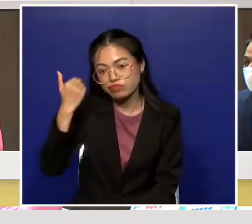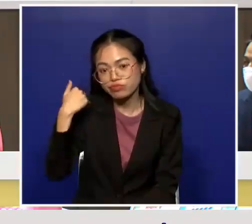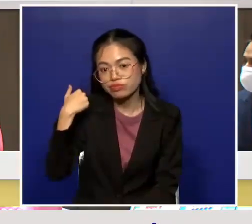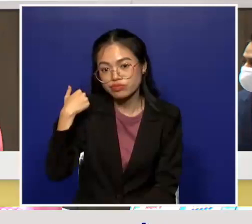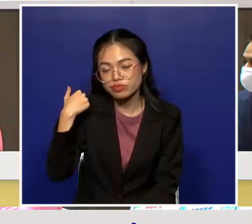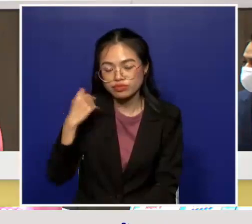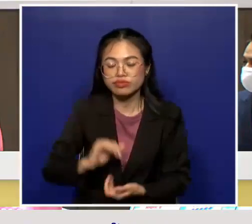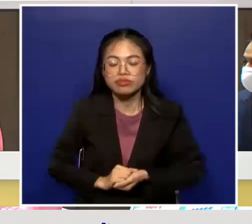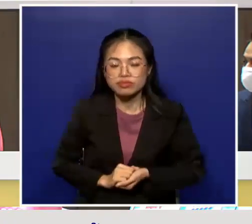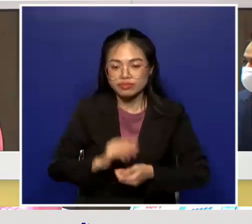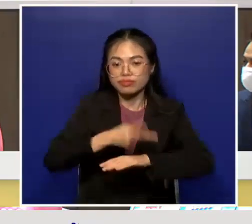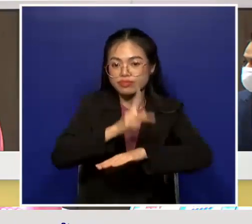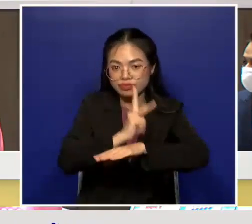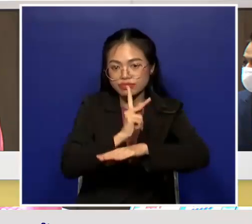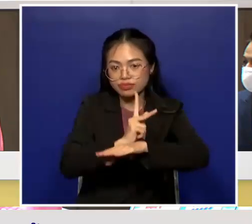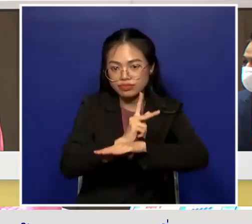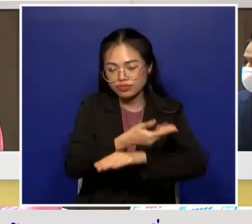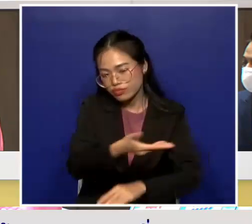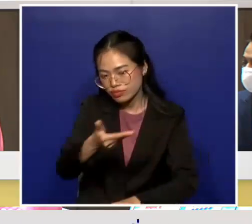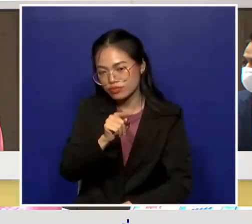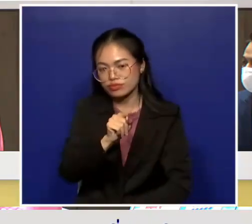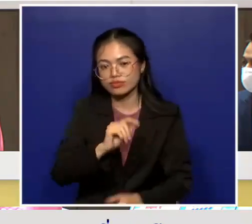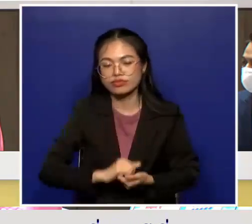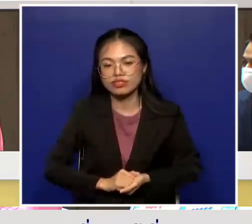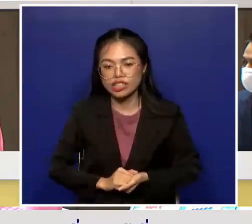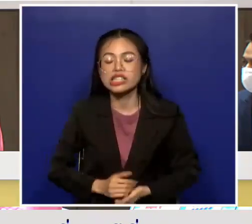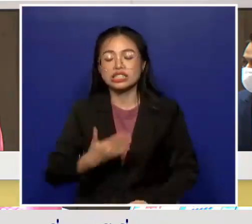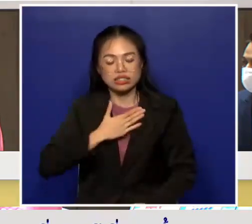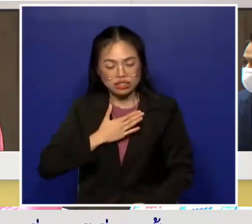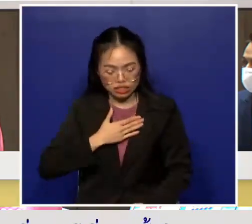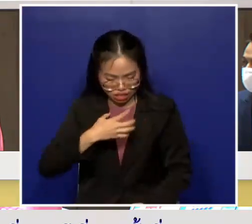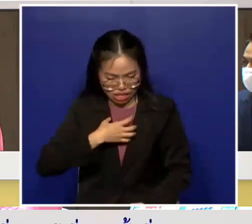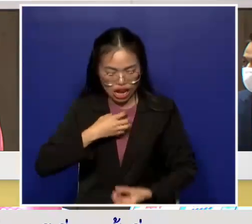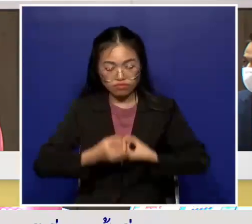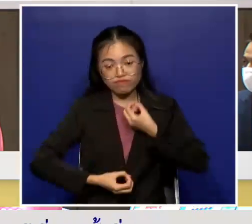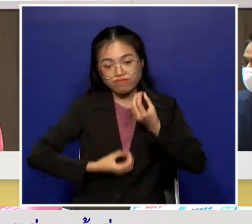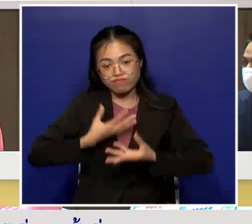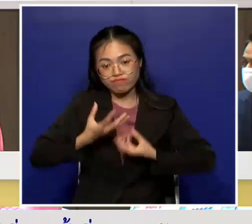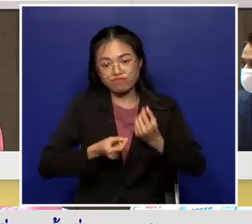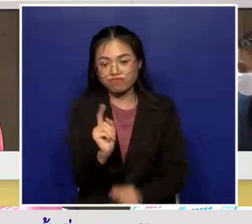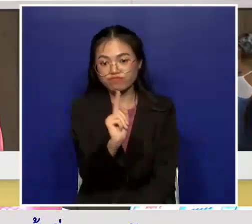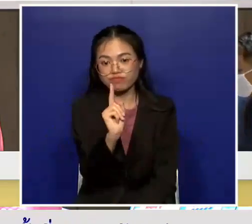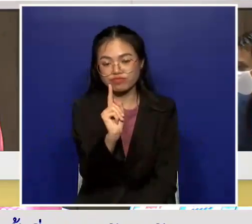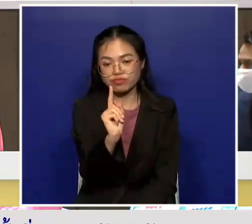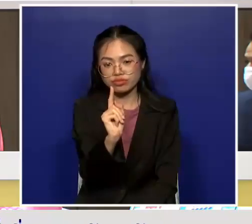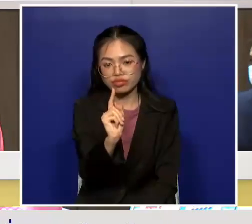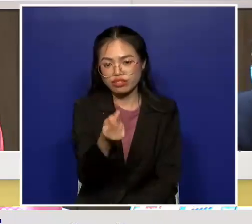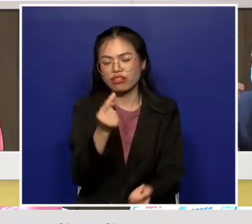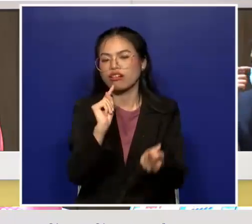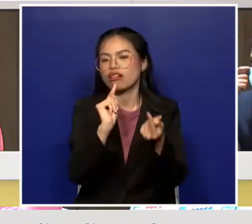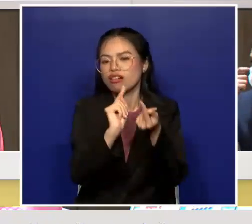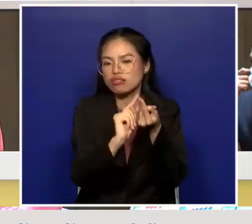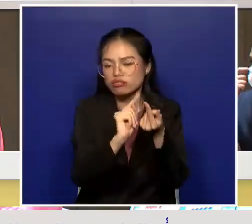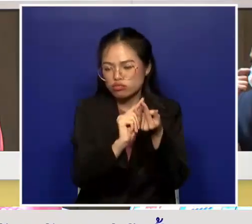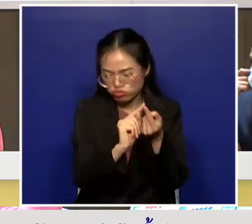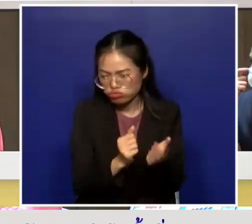ๆกราบเรียนท่านประธานที่เคารพสิ่งที่ผมอยากจะกล่าวต่อไปนี้ก็คือเรื่องของการเอื้อเจ้าสั